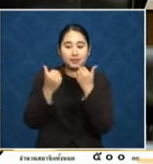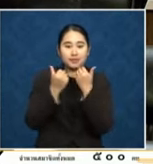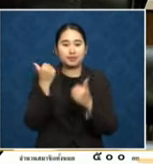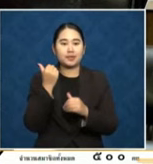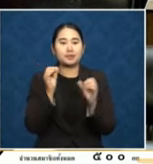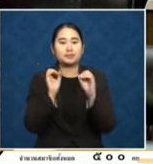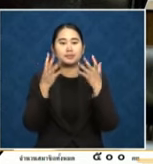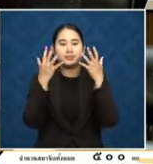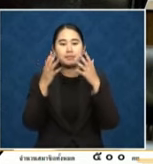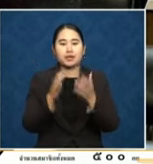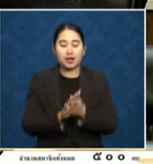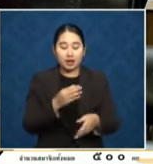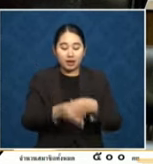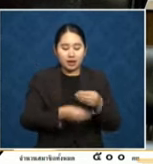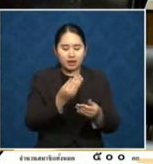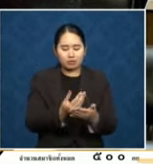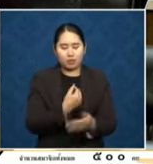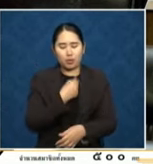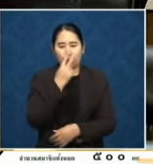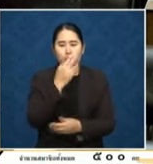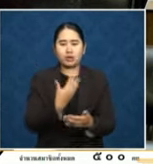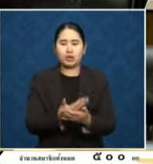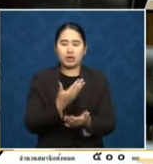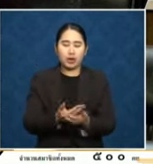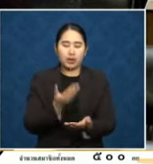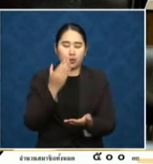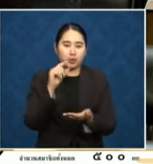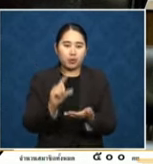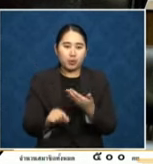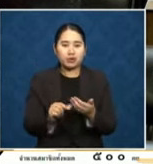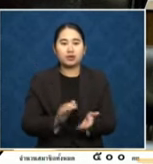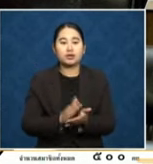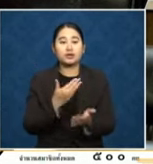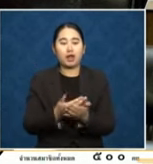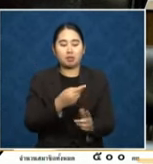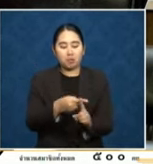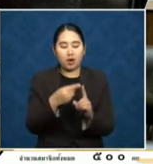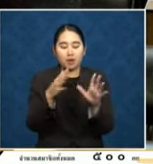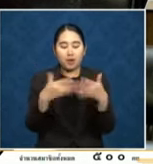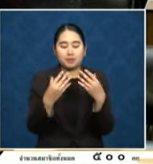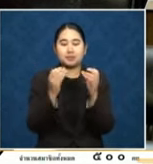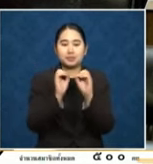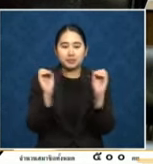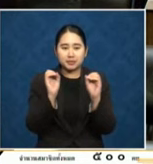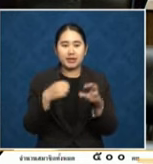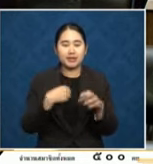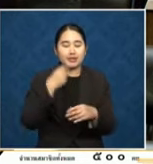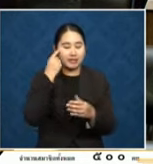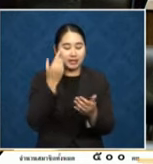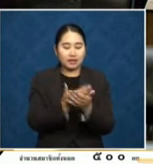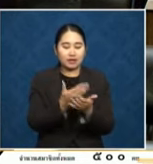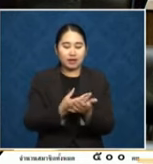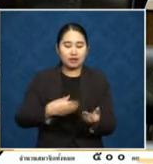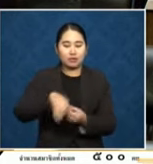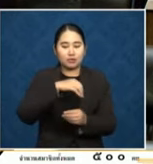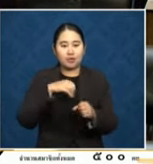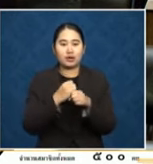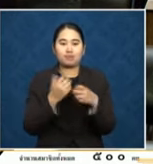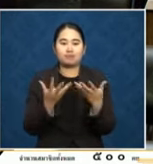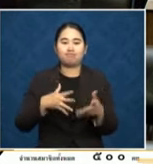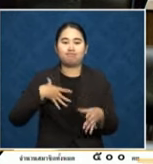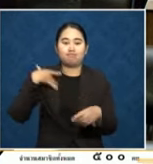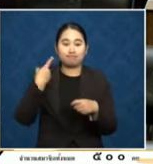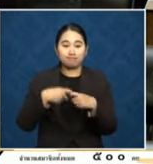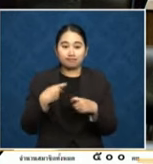ธานพอจะขายแล้วมาเจอราคาแบบนี้ค่ะอย่าหาว่ากำไรเลยค่ะต้นทุนที่จะนำไปคืนแหล่งทุนเนี่ยยังไม่มีปัญญา